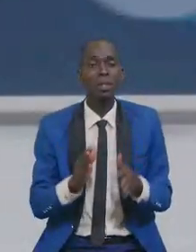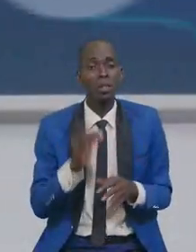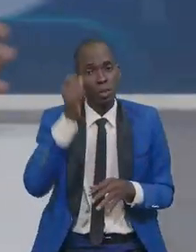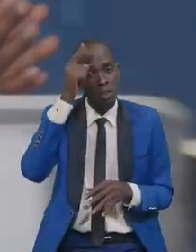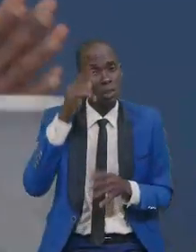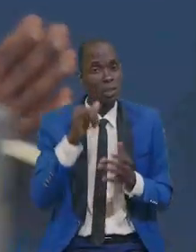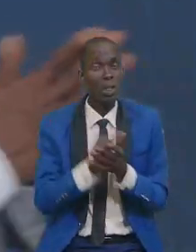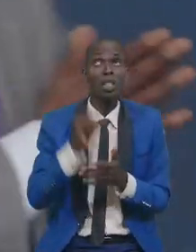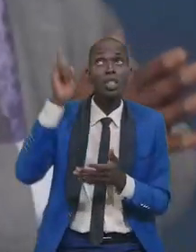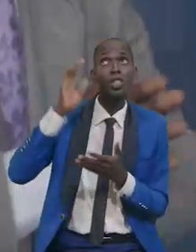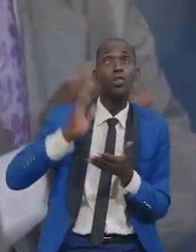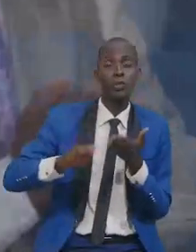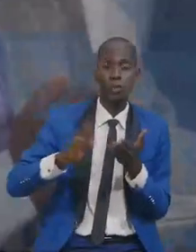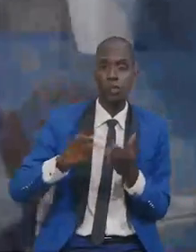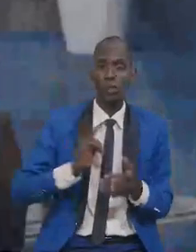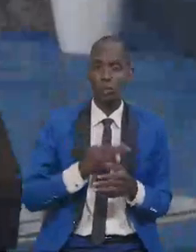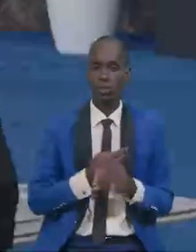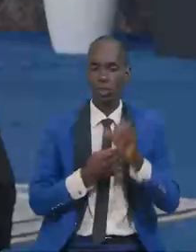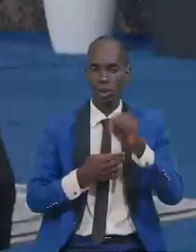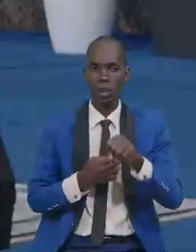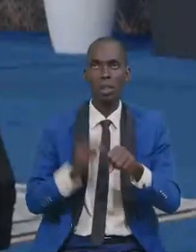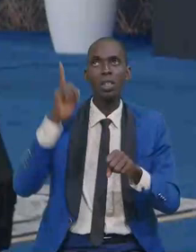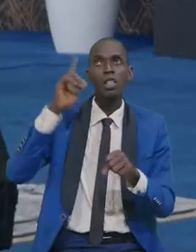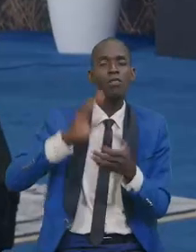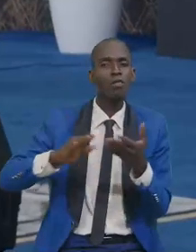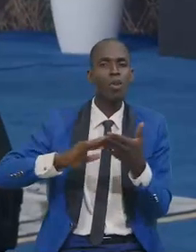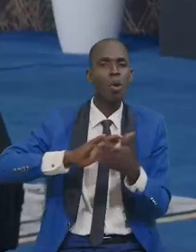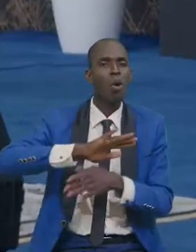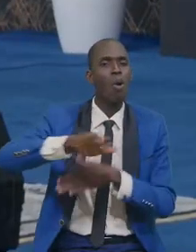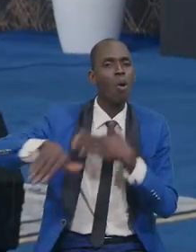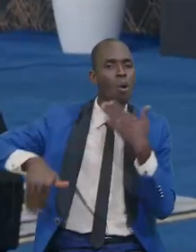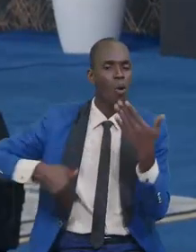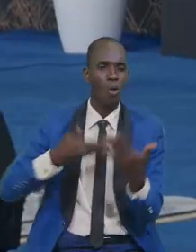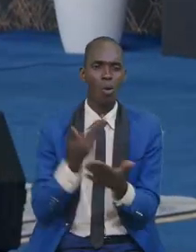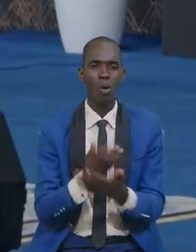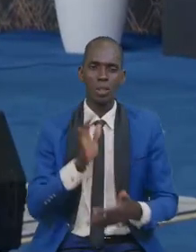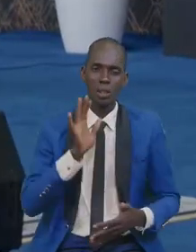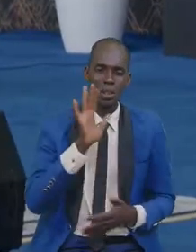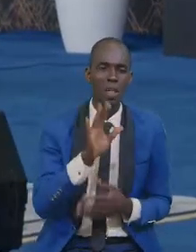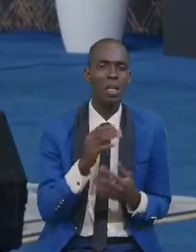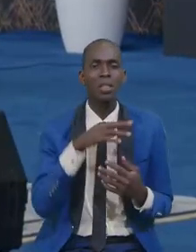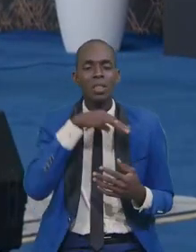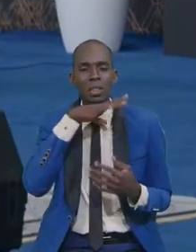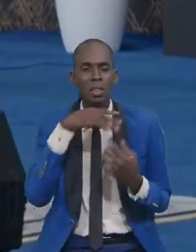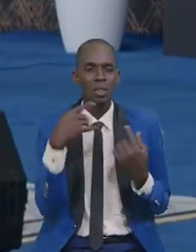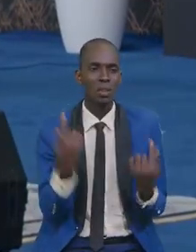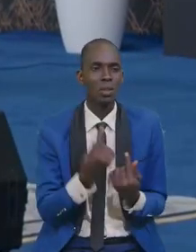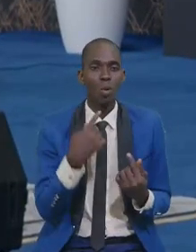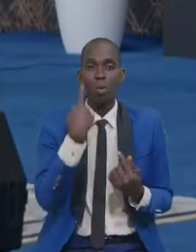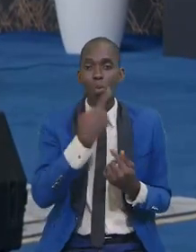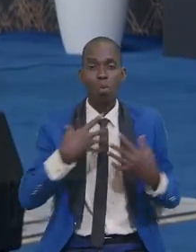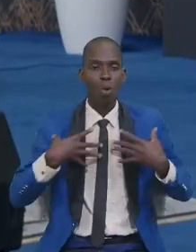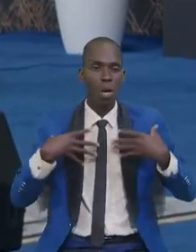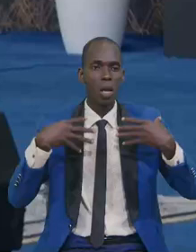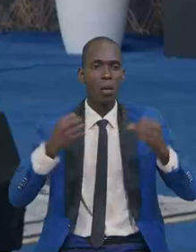Comprenons. Il pardonne. Qui pardonne toutes tes iniquités et qui